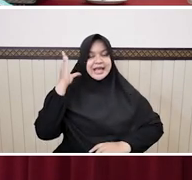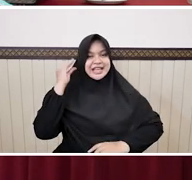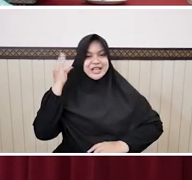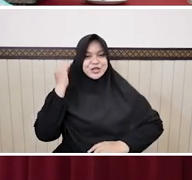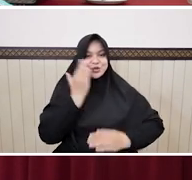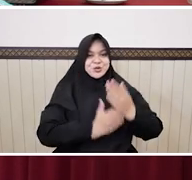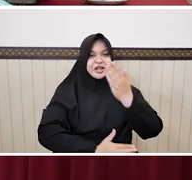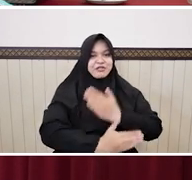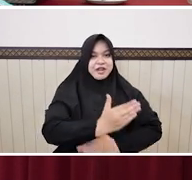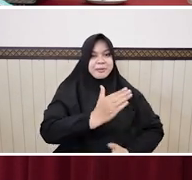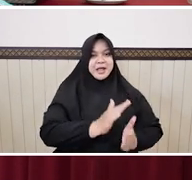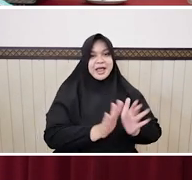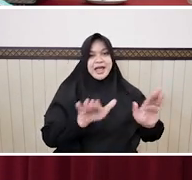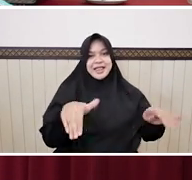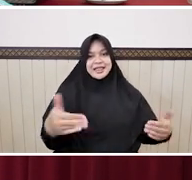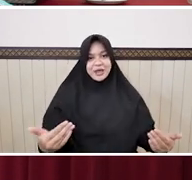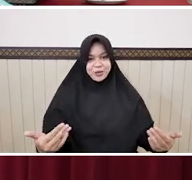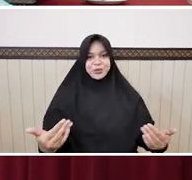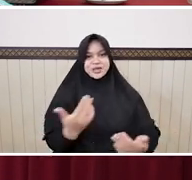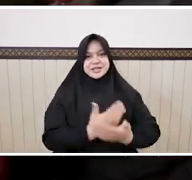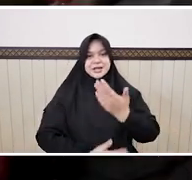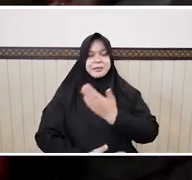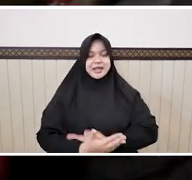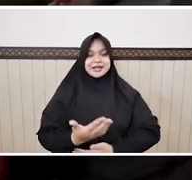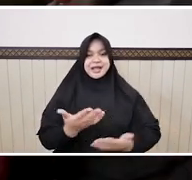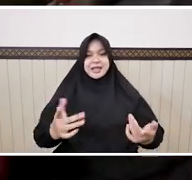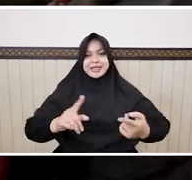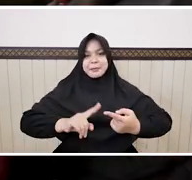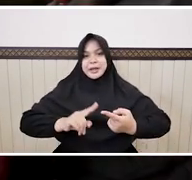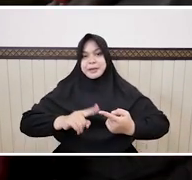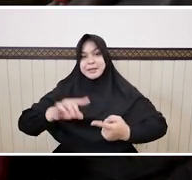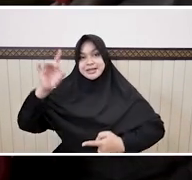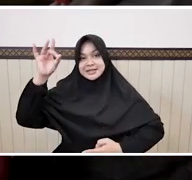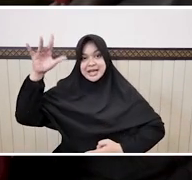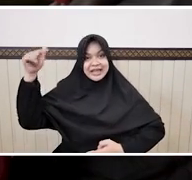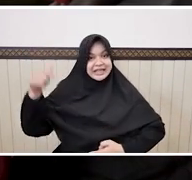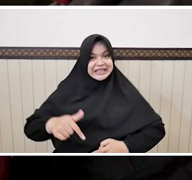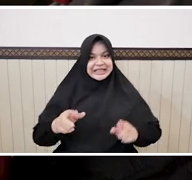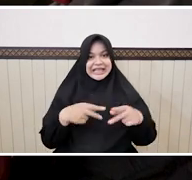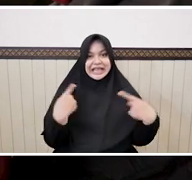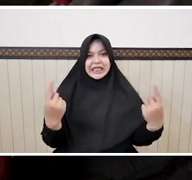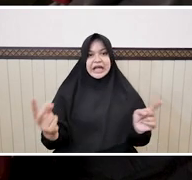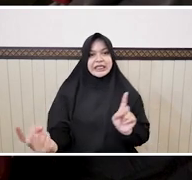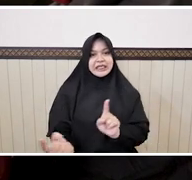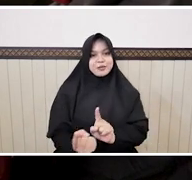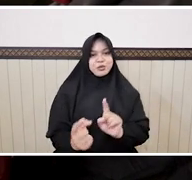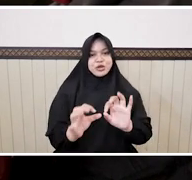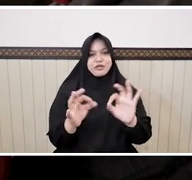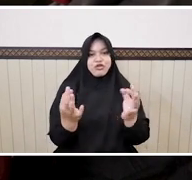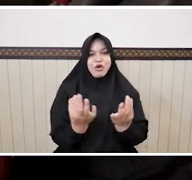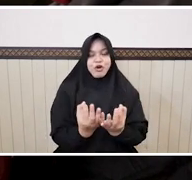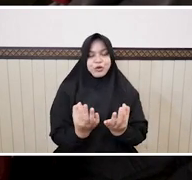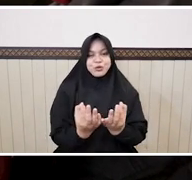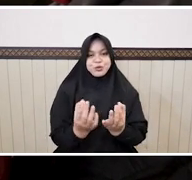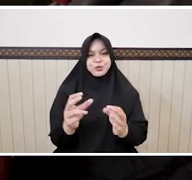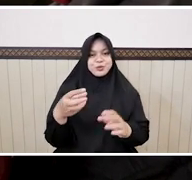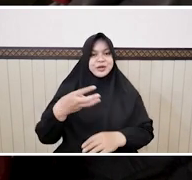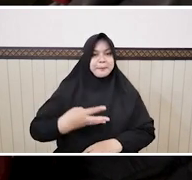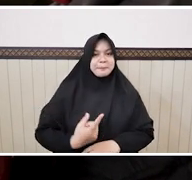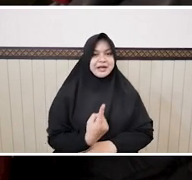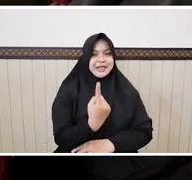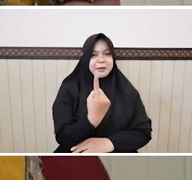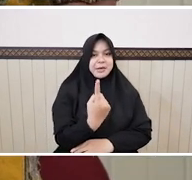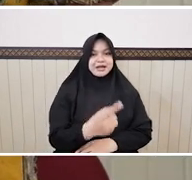difabel dan atau isu disabilitas online pada siang hari ini kita akan bertemu dalam forum yang edisi pertama